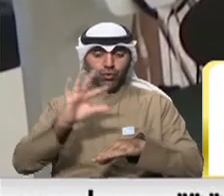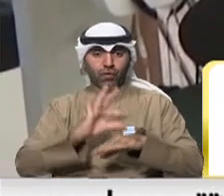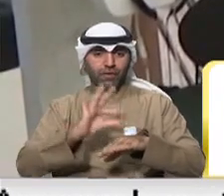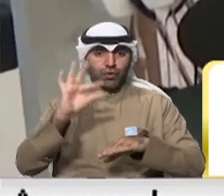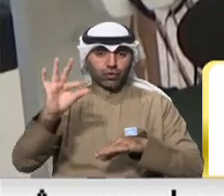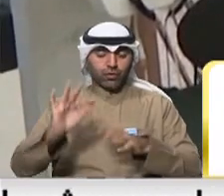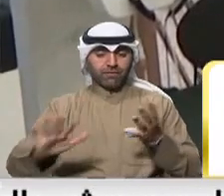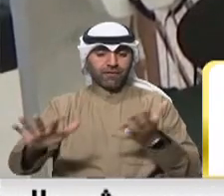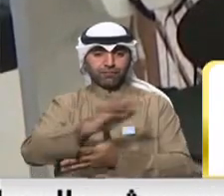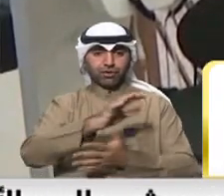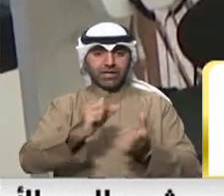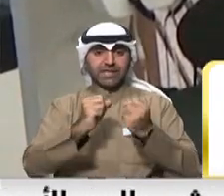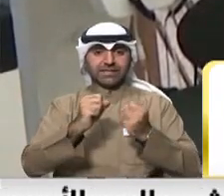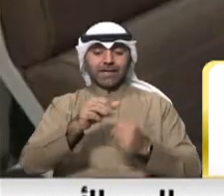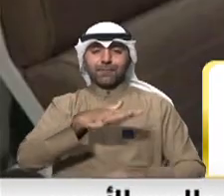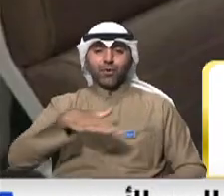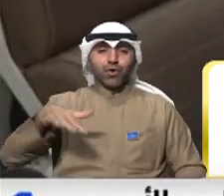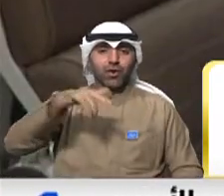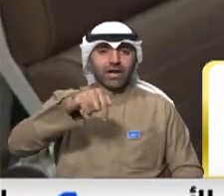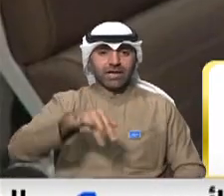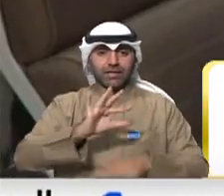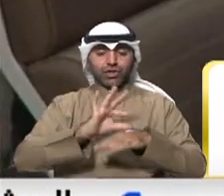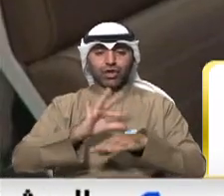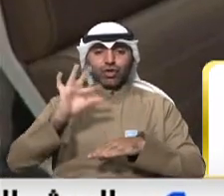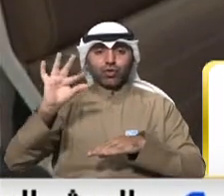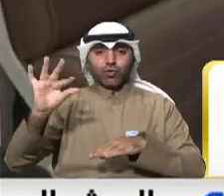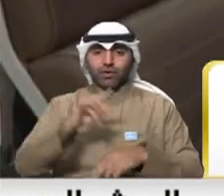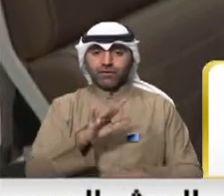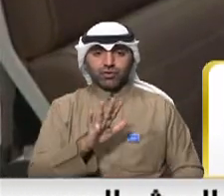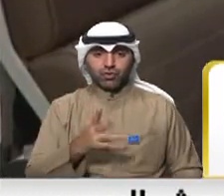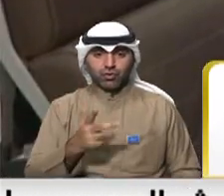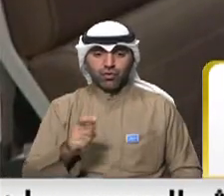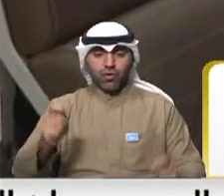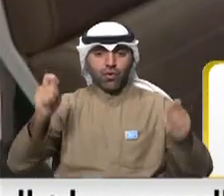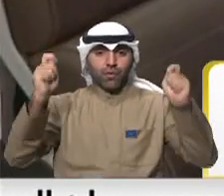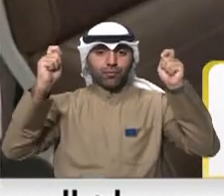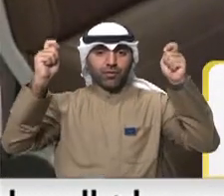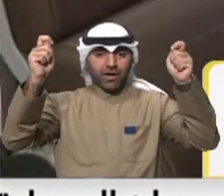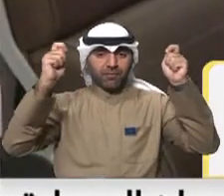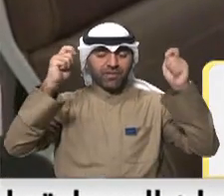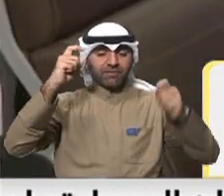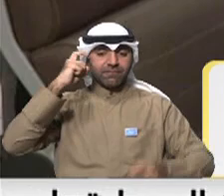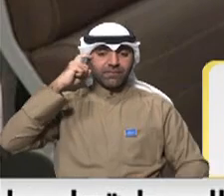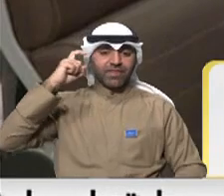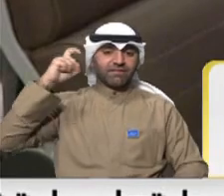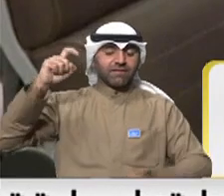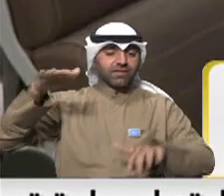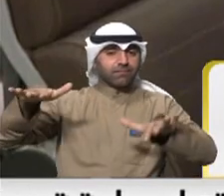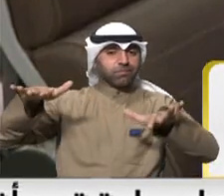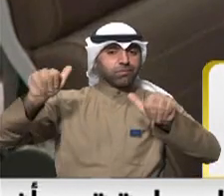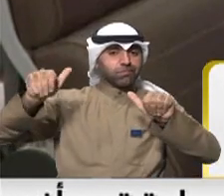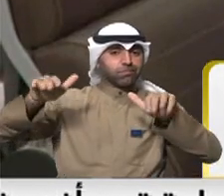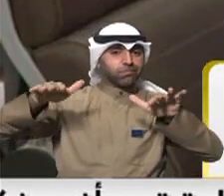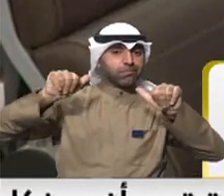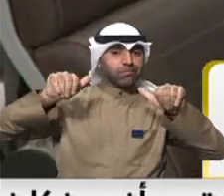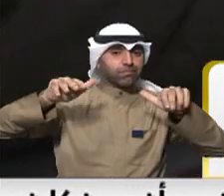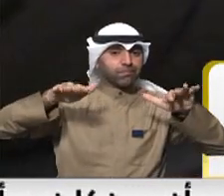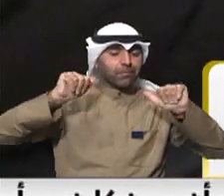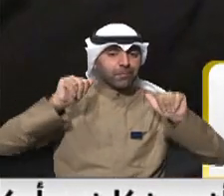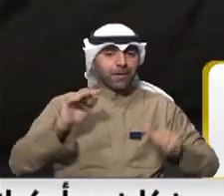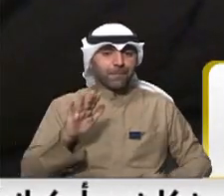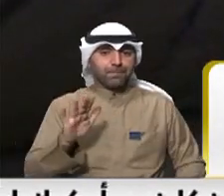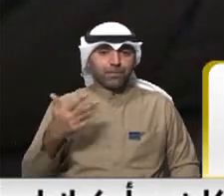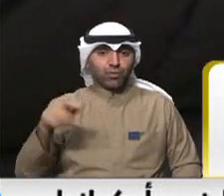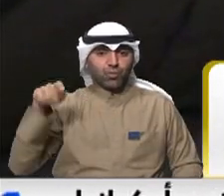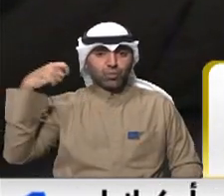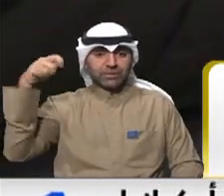طبيب متدرب، رغم أن الحكومة الكورية الجنوبية التي اعتبرت تحركهم غير قانوني أمرتهم بالعودة